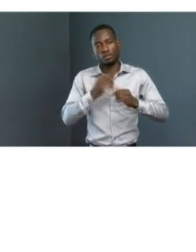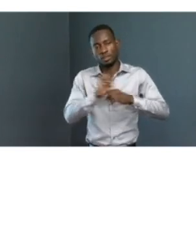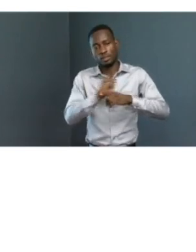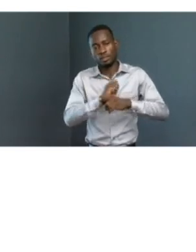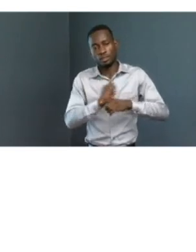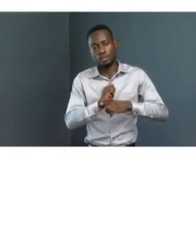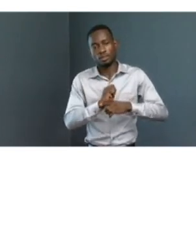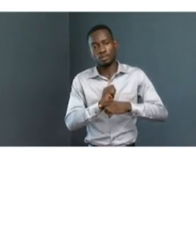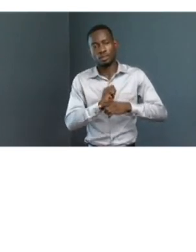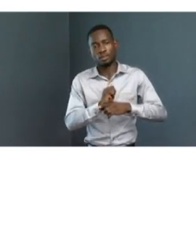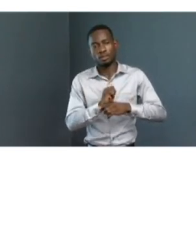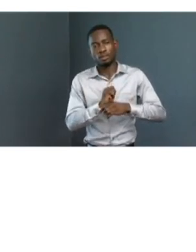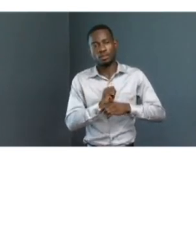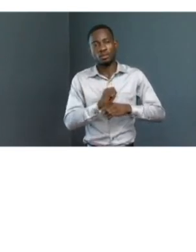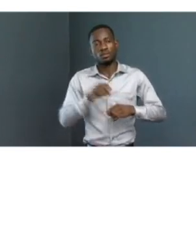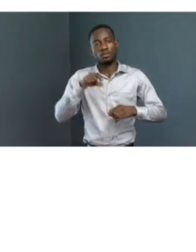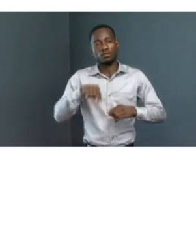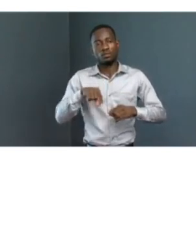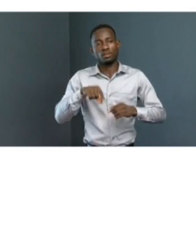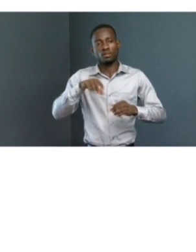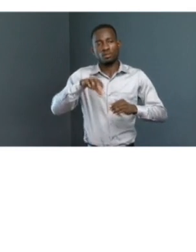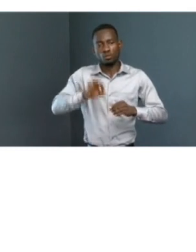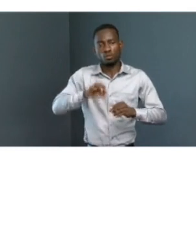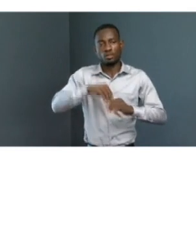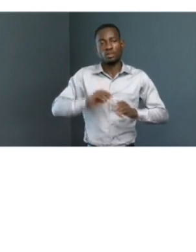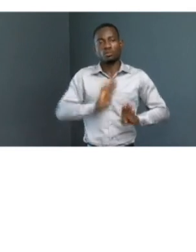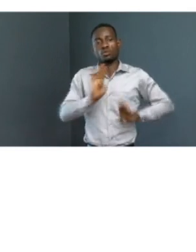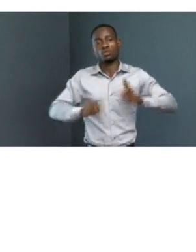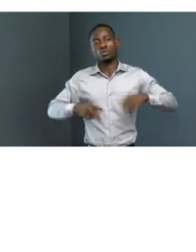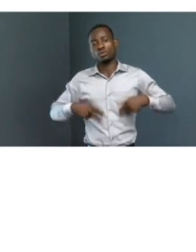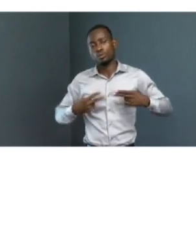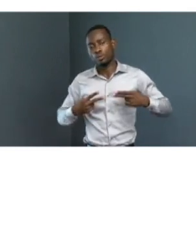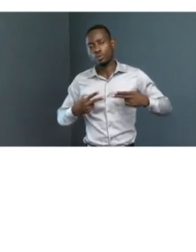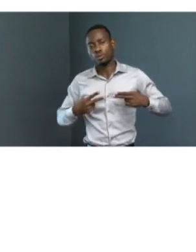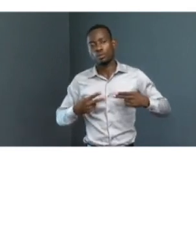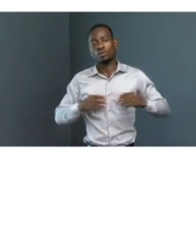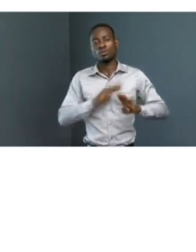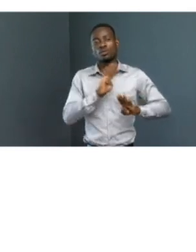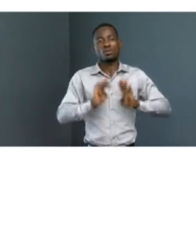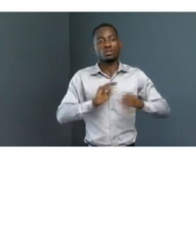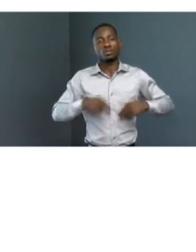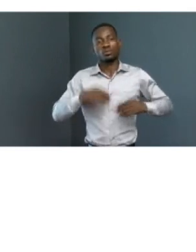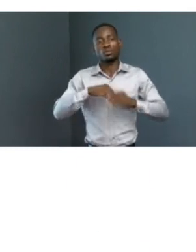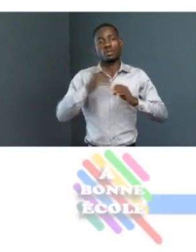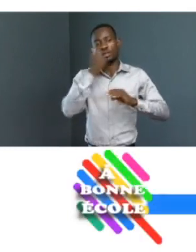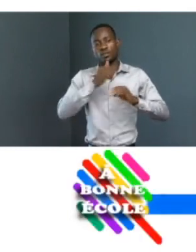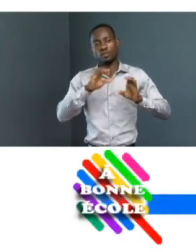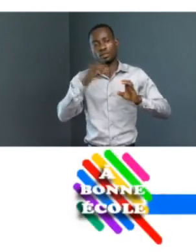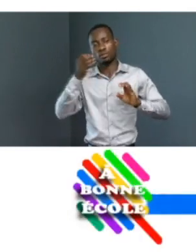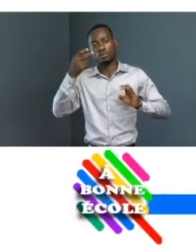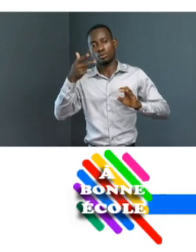d'exercices que vous allez retrouver dans Biologie humaine. Biologie humaine en Afrique, classe de